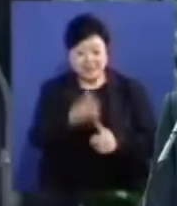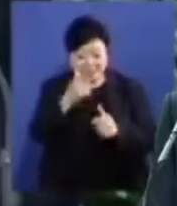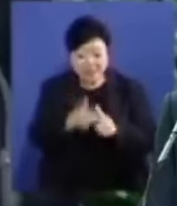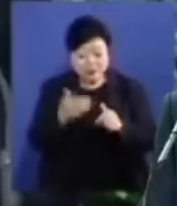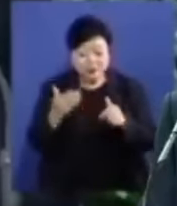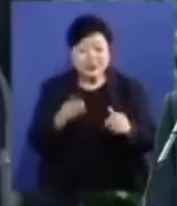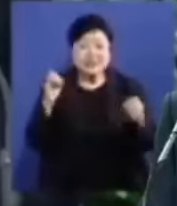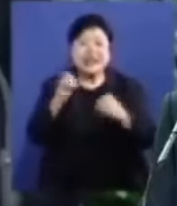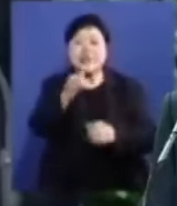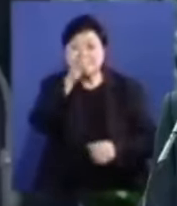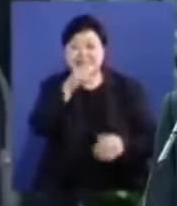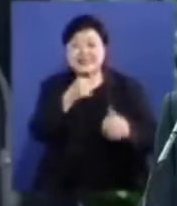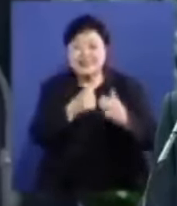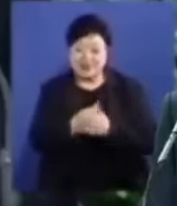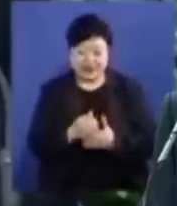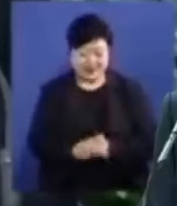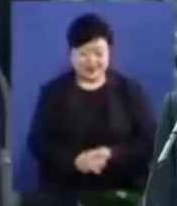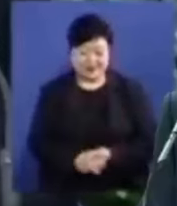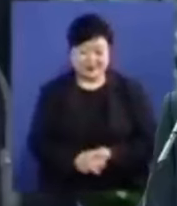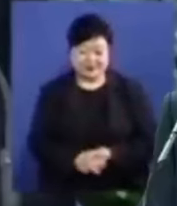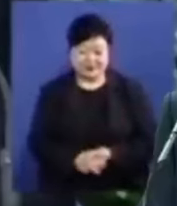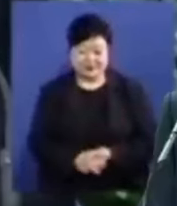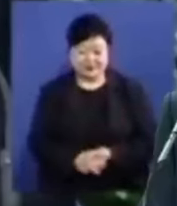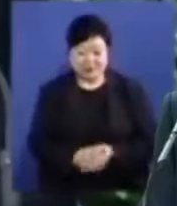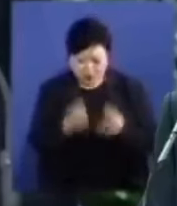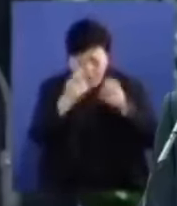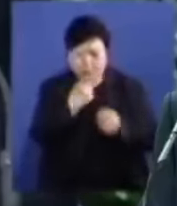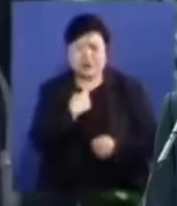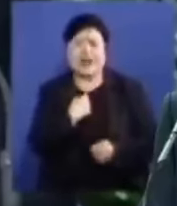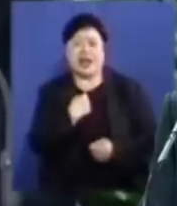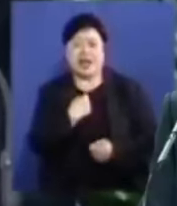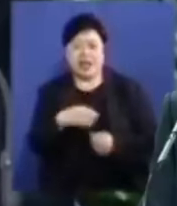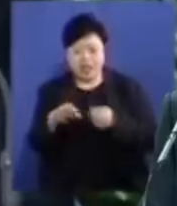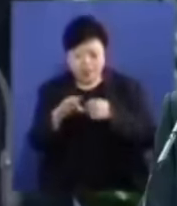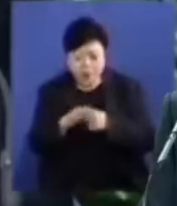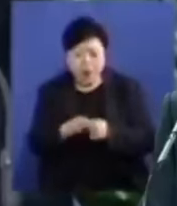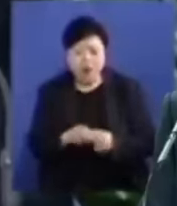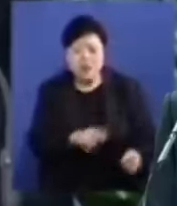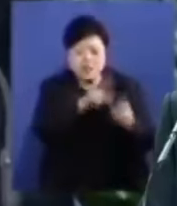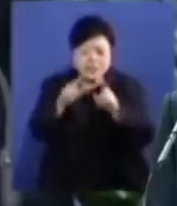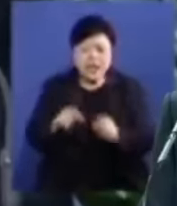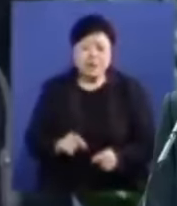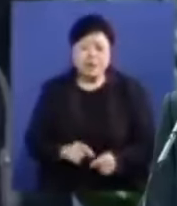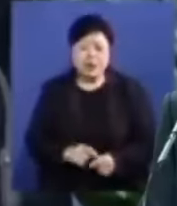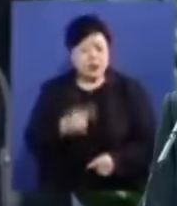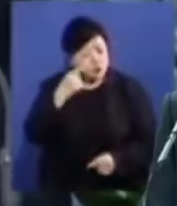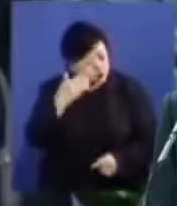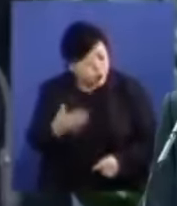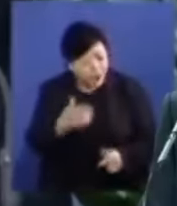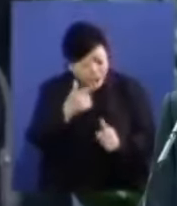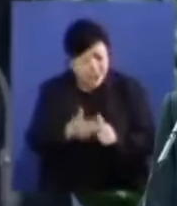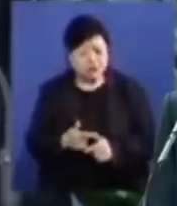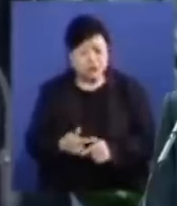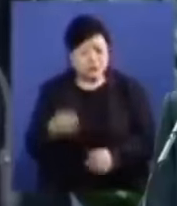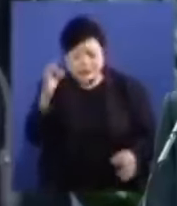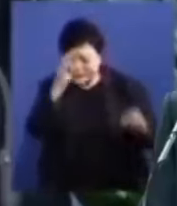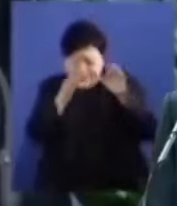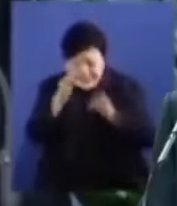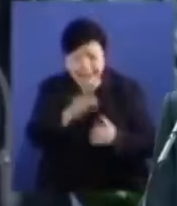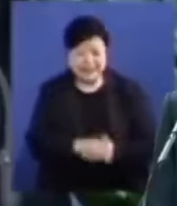예수님이 갖고 계시지 않습니까? 그러므로 고통당해야 삶의 해답을 가진 예수님을